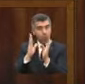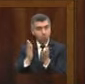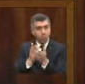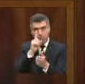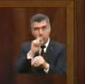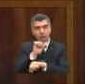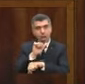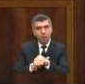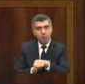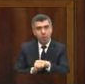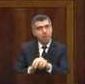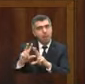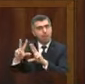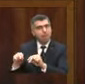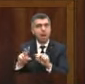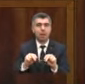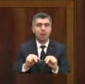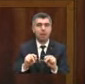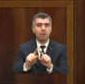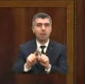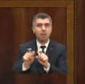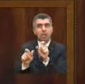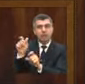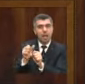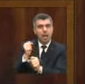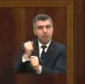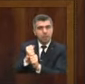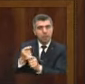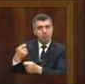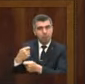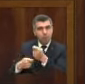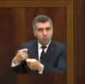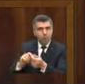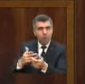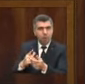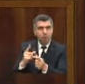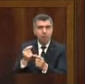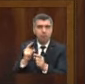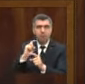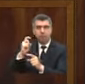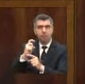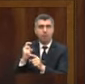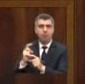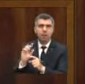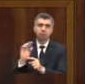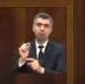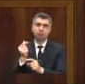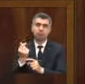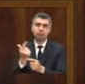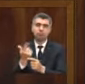يتحمل، فلذلك ما سيؤدي هؤلاء المهنيون من اشتراك قليل جدا بالمقارنة